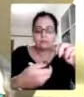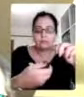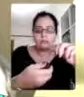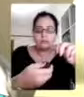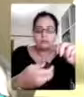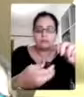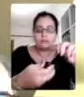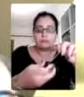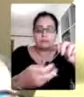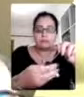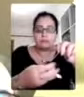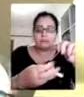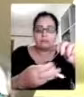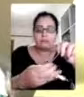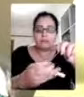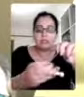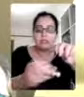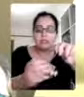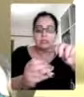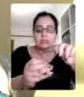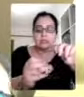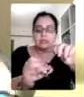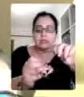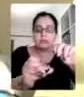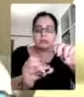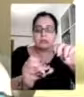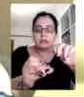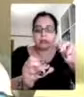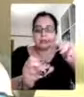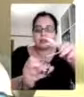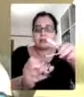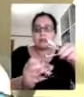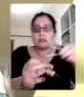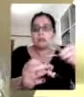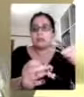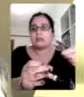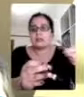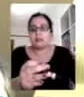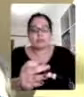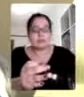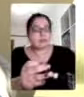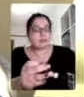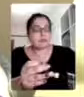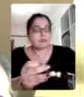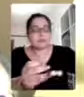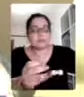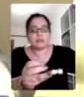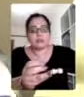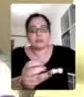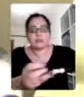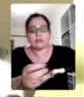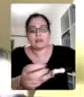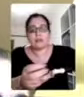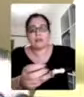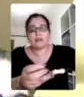yüzden periyodik olarak da böyle çakmakçıya götürmek dünya para verdiğim çakmaklarda hoşuma gitmeyen bir şey